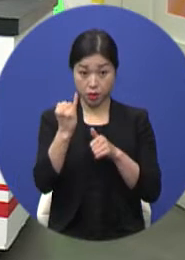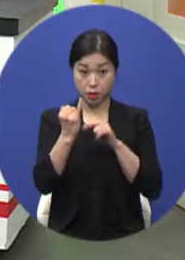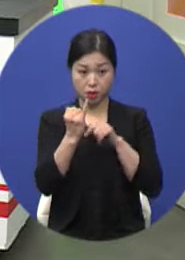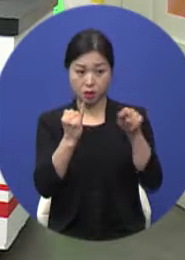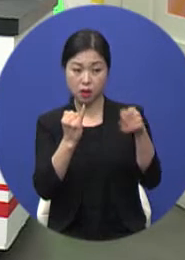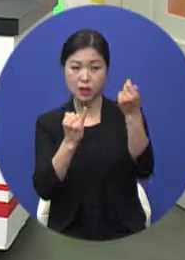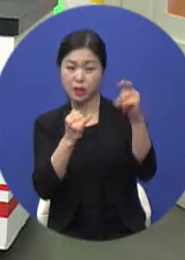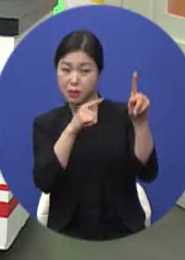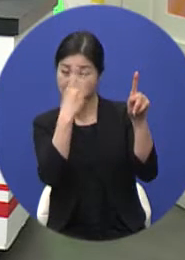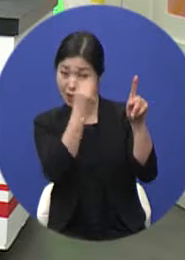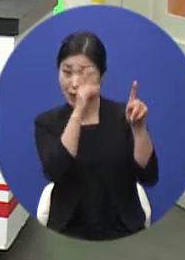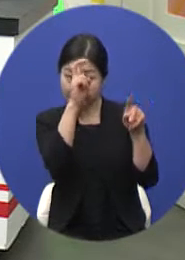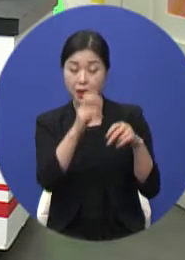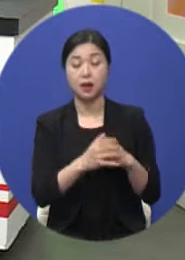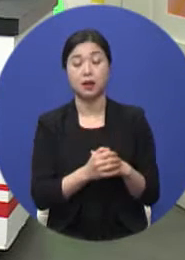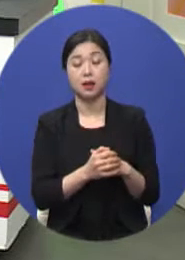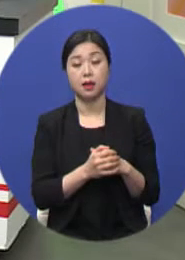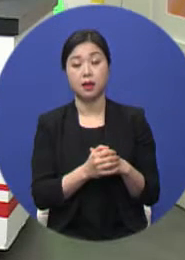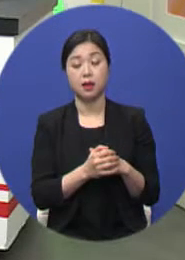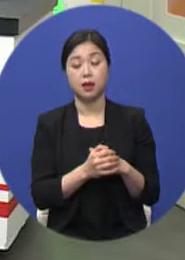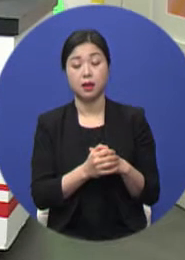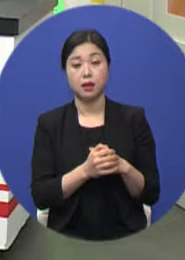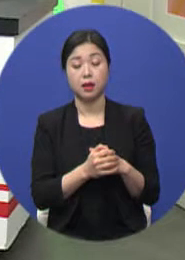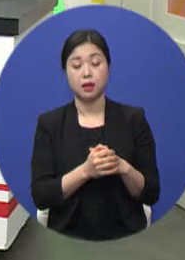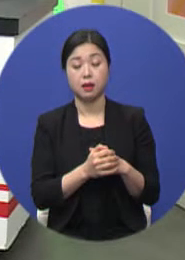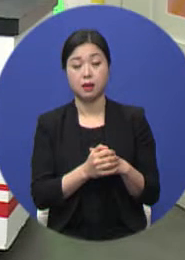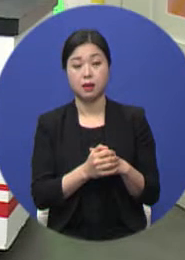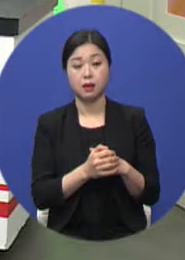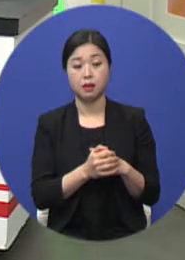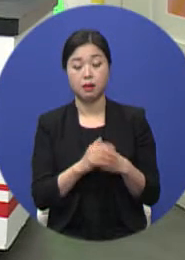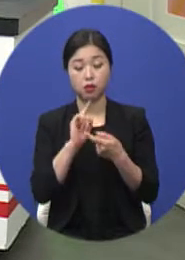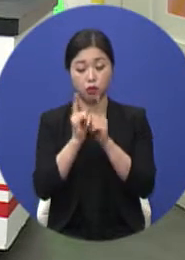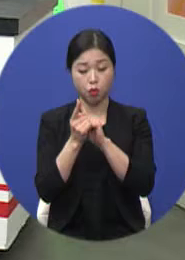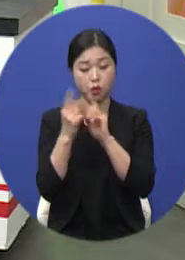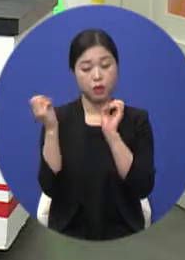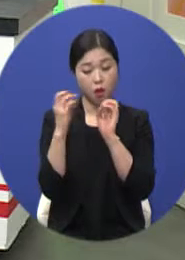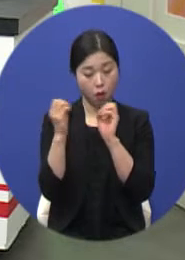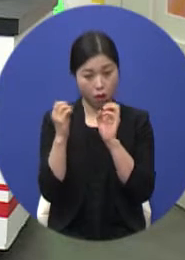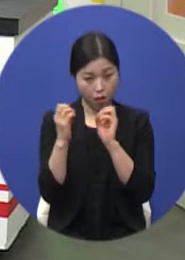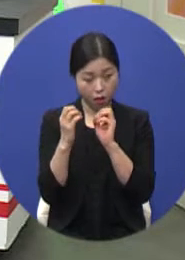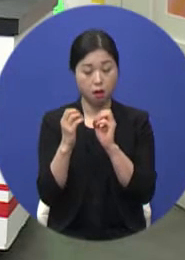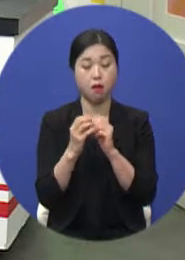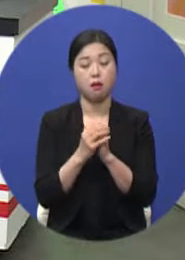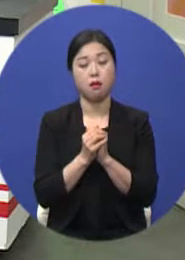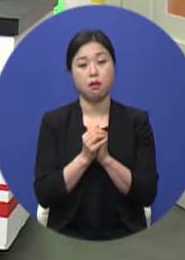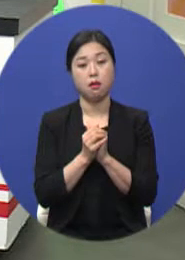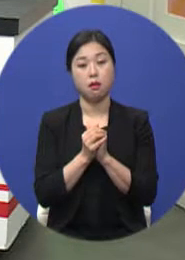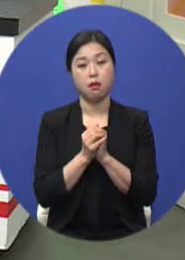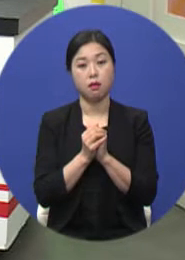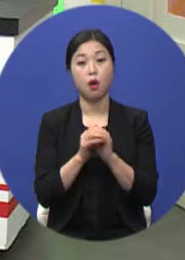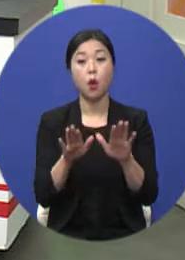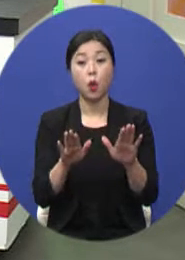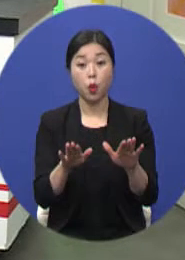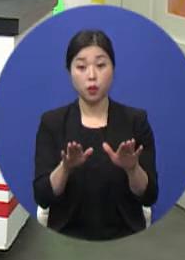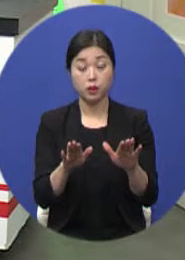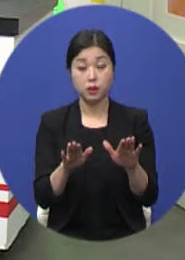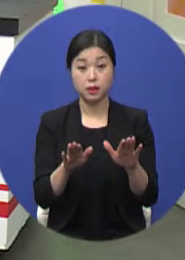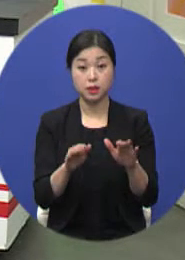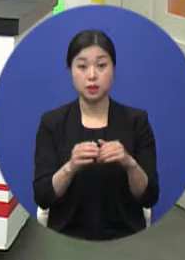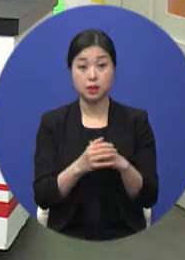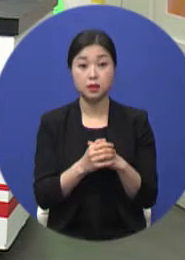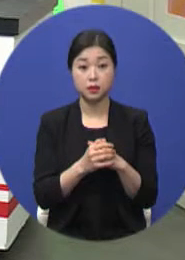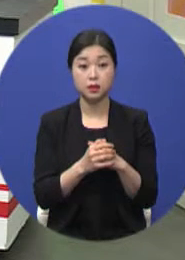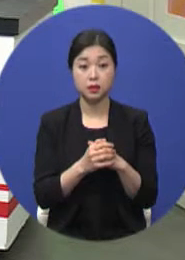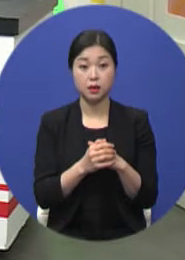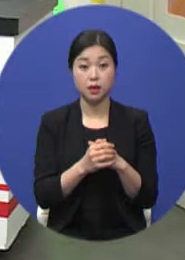것 같더라고요. 네. 그래서 같이 얘기를 나누다가 오늘도 또 한 단을 멘트가 있어서